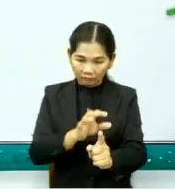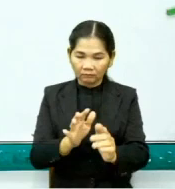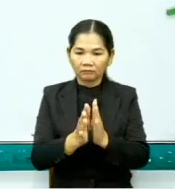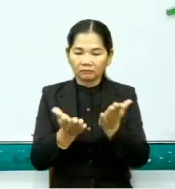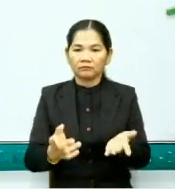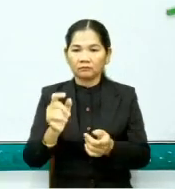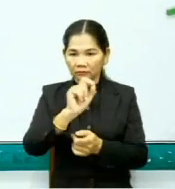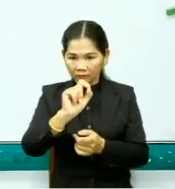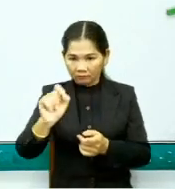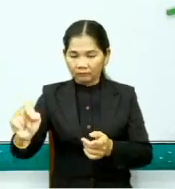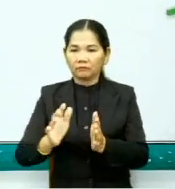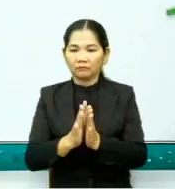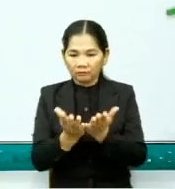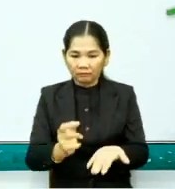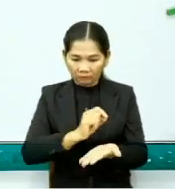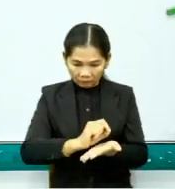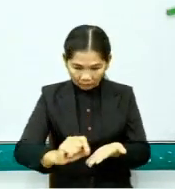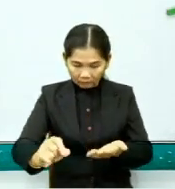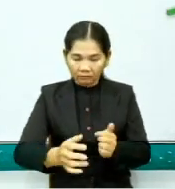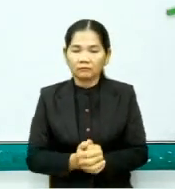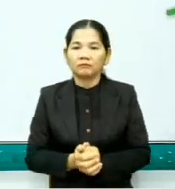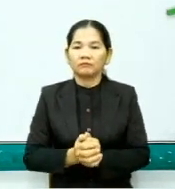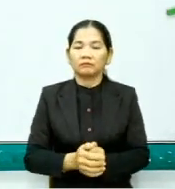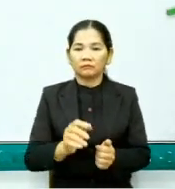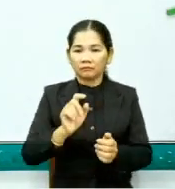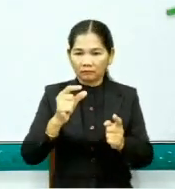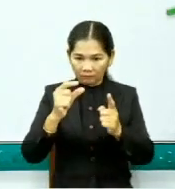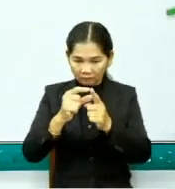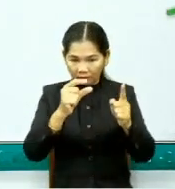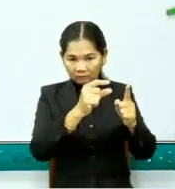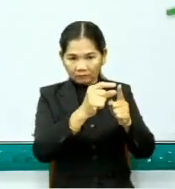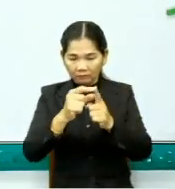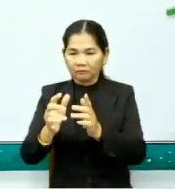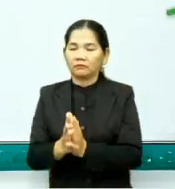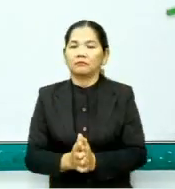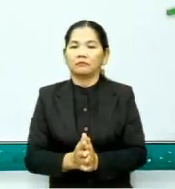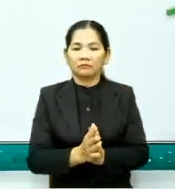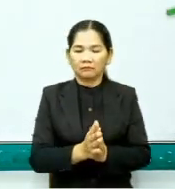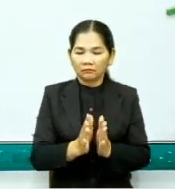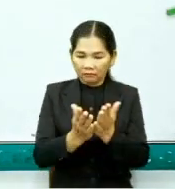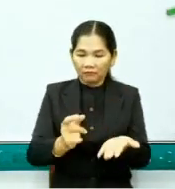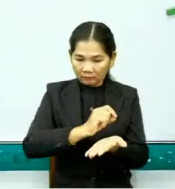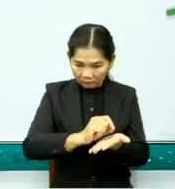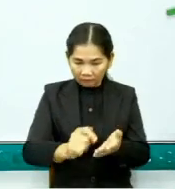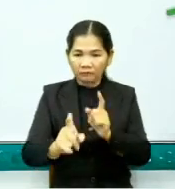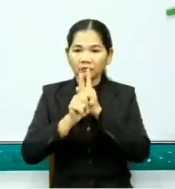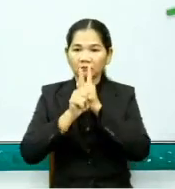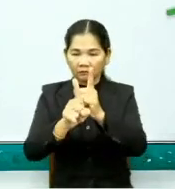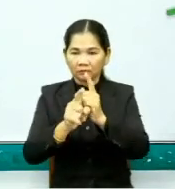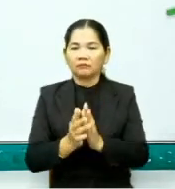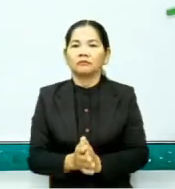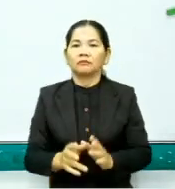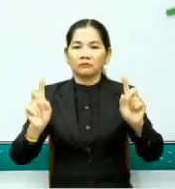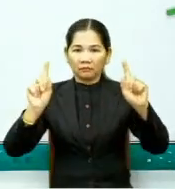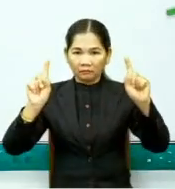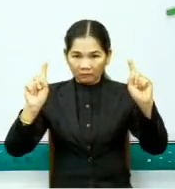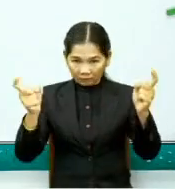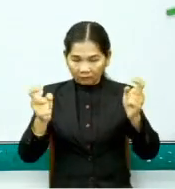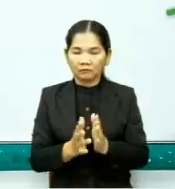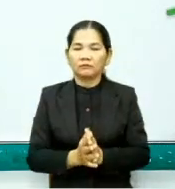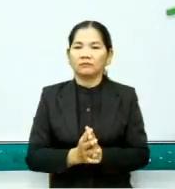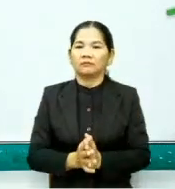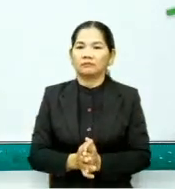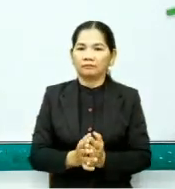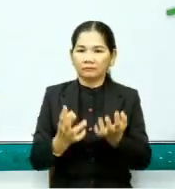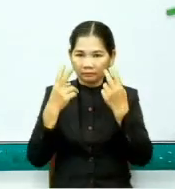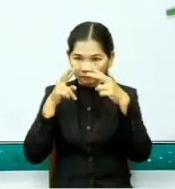sự phứ sơ xê đọc bọc con cha mốc sơ xê đã tha sơ xê tam án cha bạc rồ vùng cổ chó trút bình